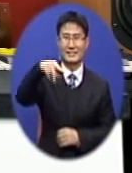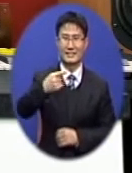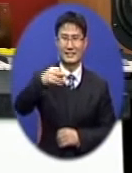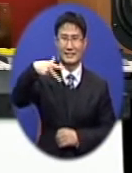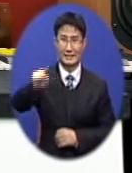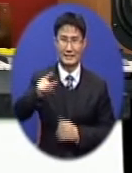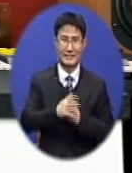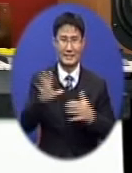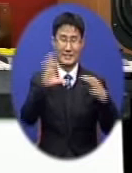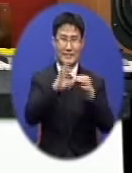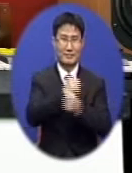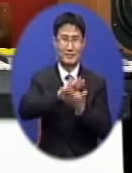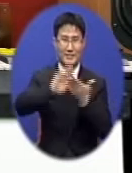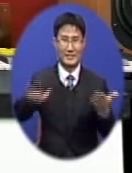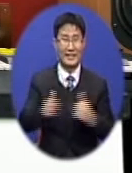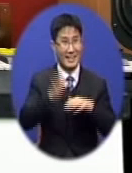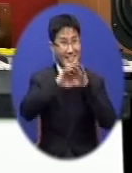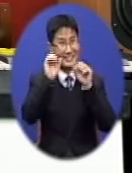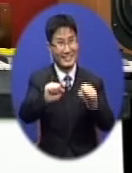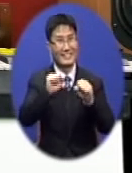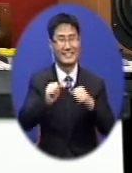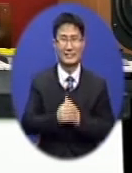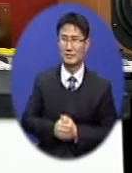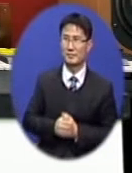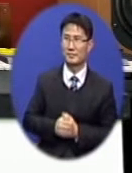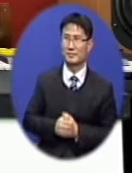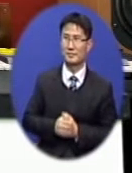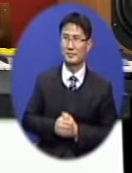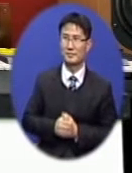진승자님 연결합니다. 안녕하세요.